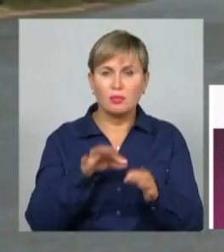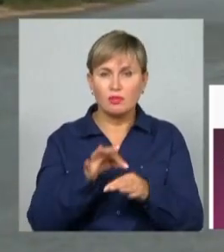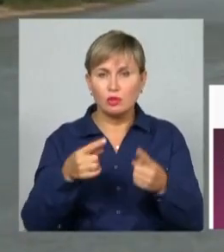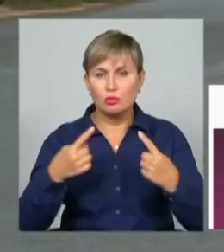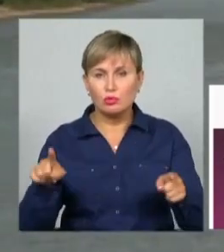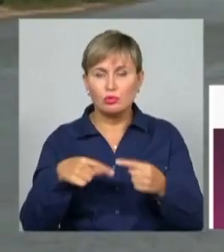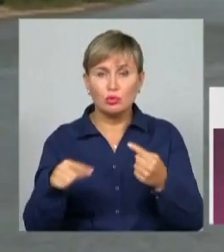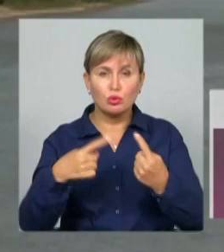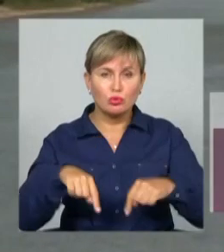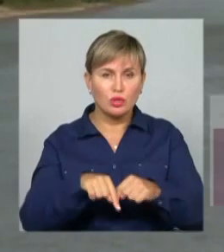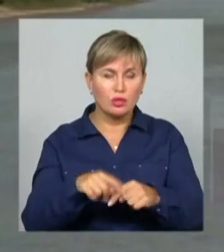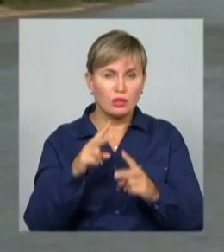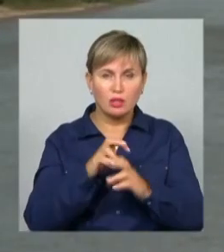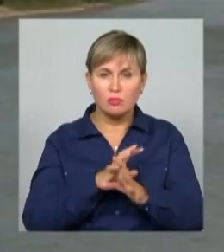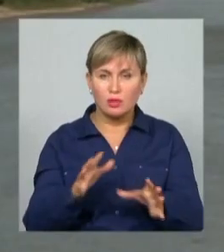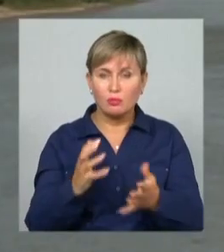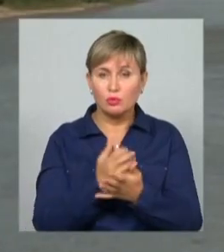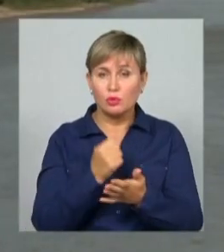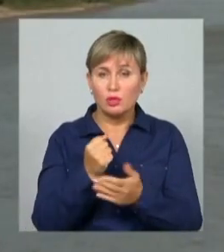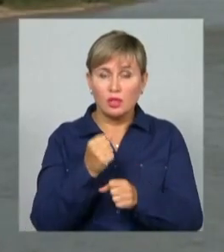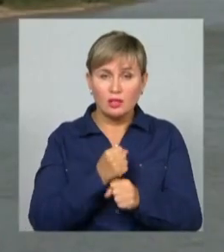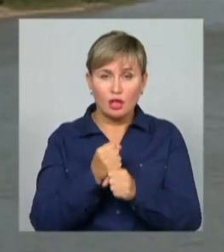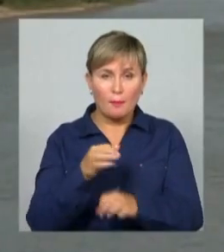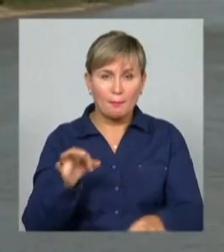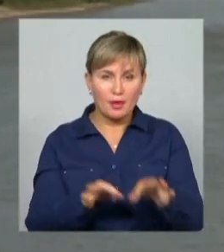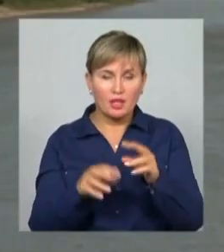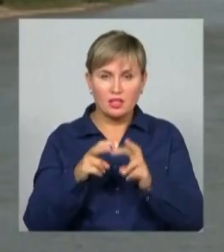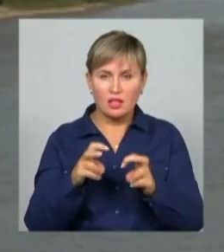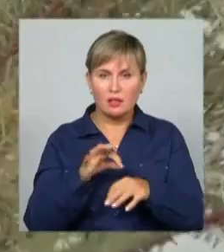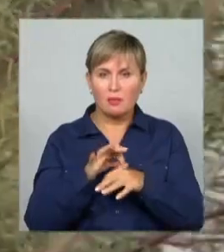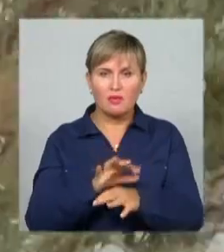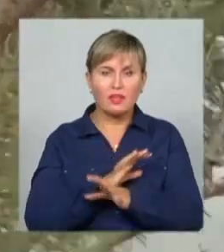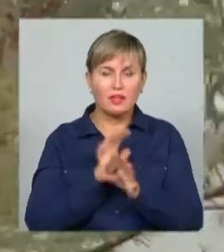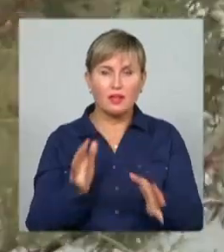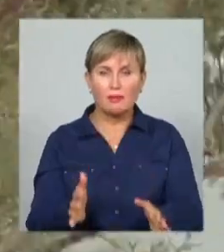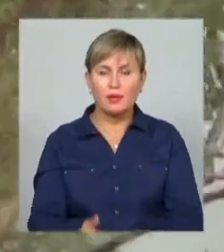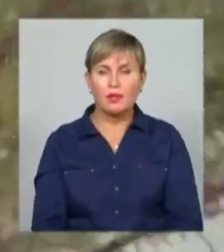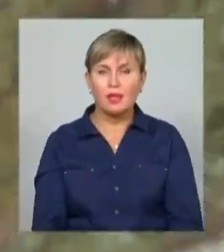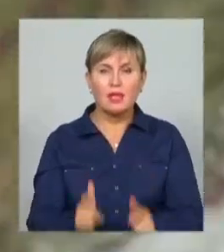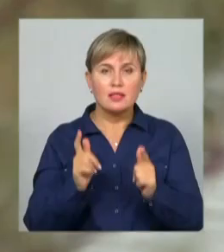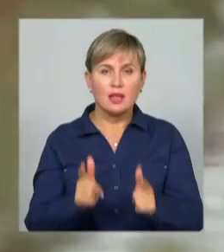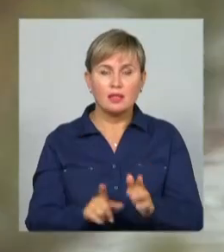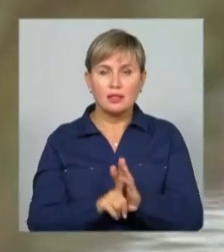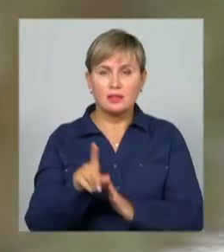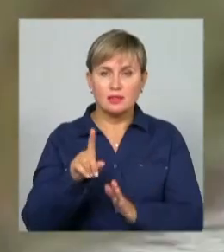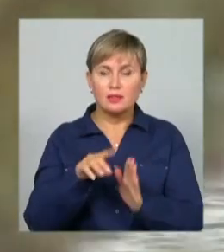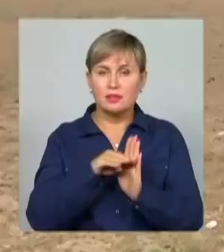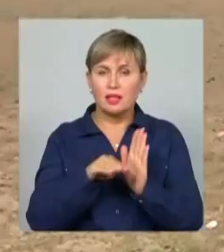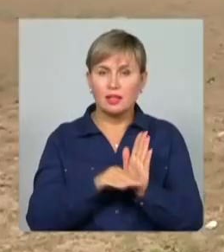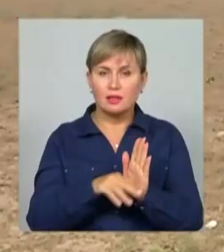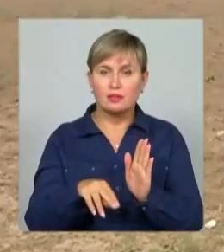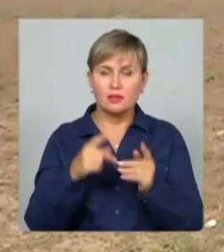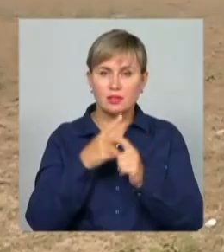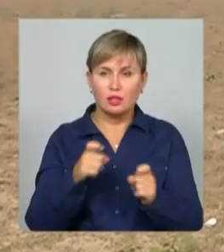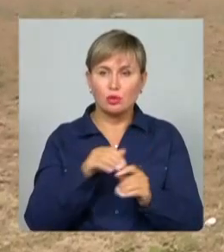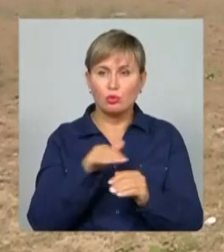участках не рассматривалось. Получается, при разработке проекта исследования не проводились. Согласно стат-данным, за последние 4 года